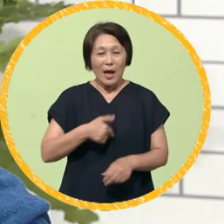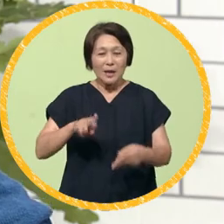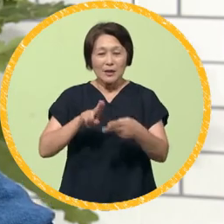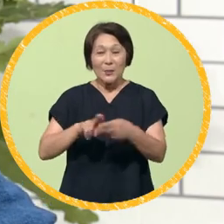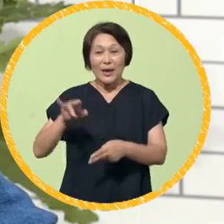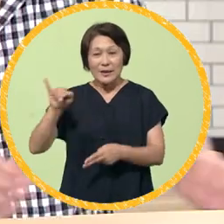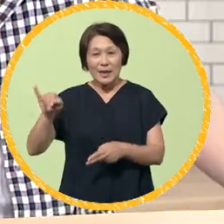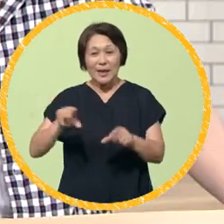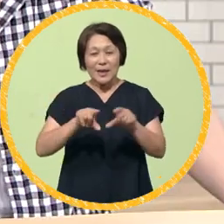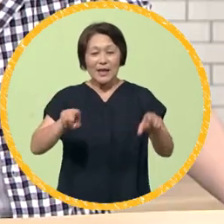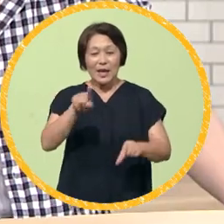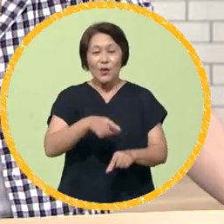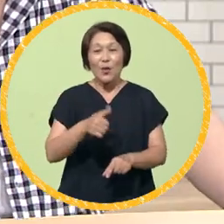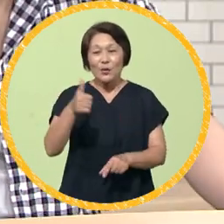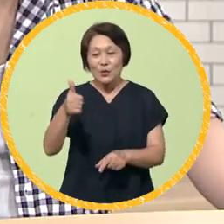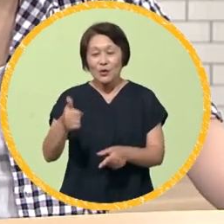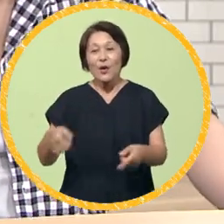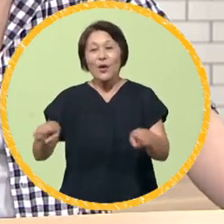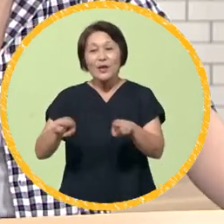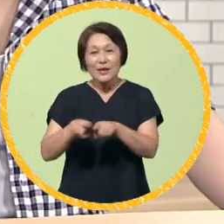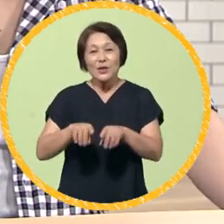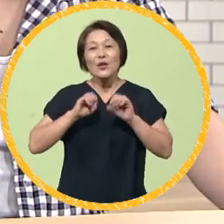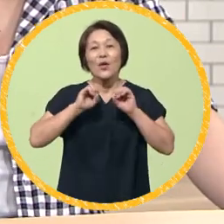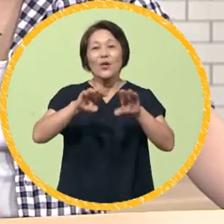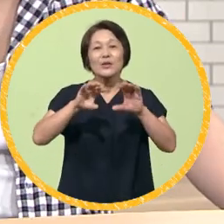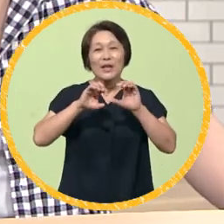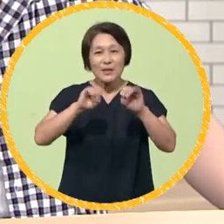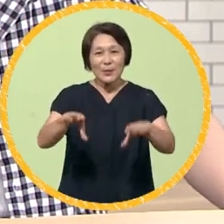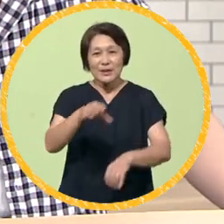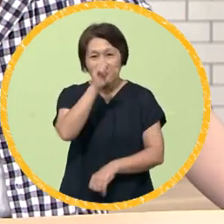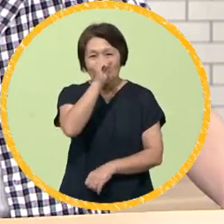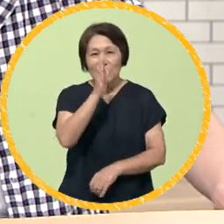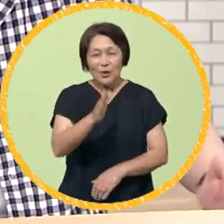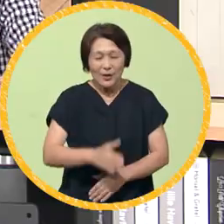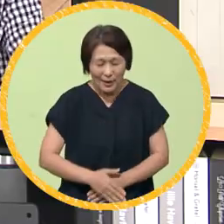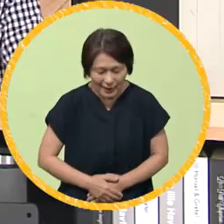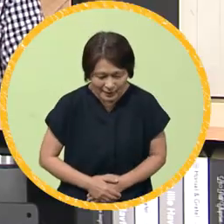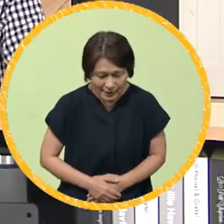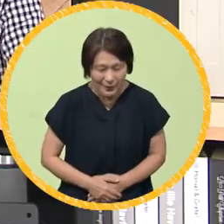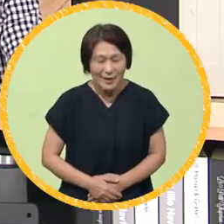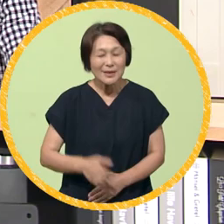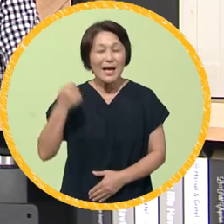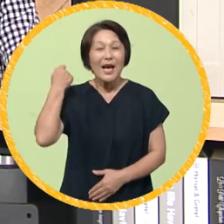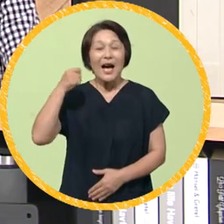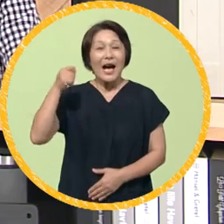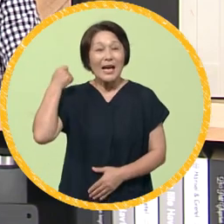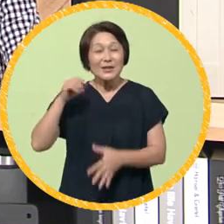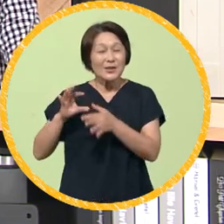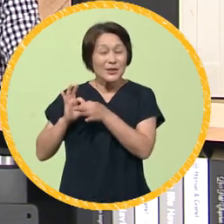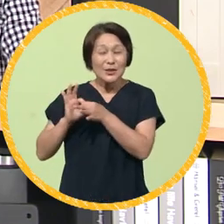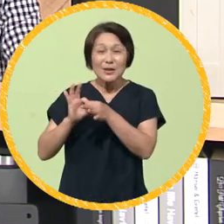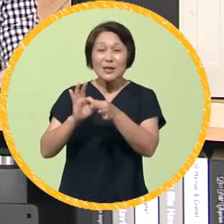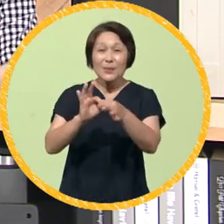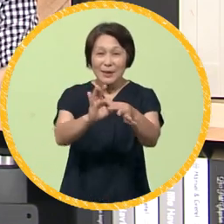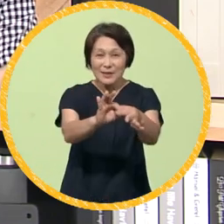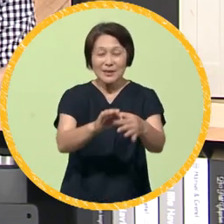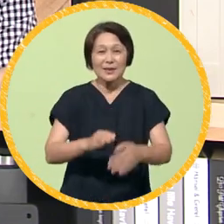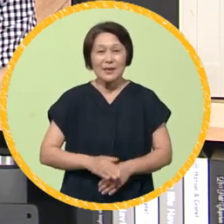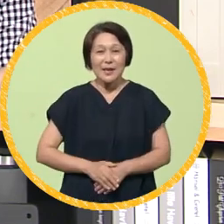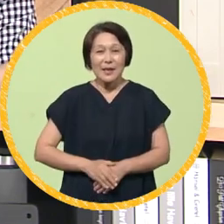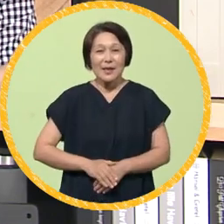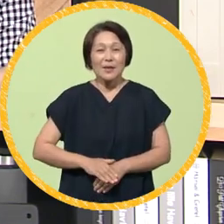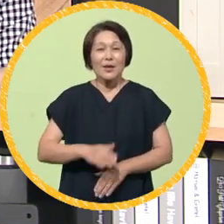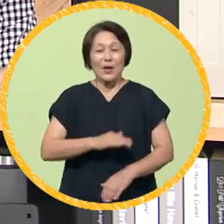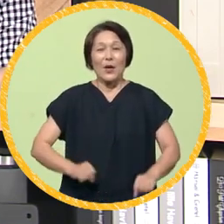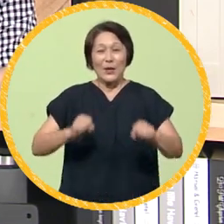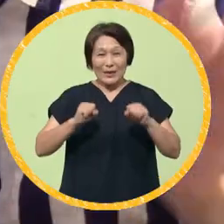と一緒にお送りします。 よろしくお願いします。こんばんは。 ねえ、暑い日が続いてますけれどもね、はい、元気出していき